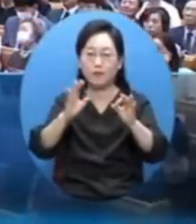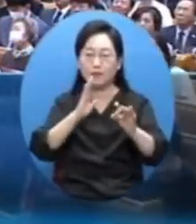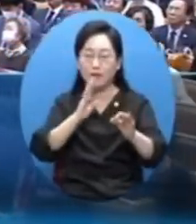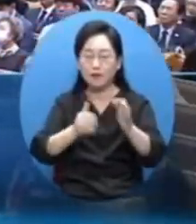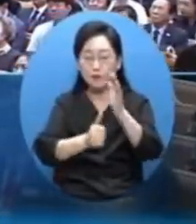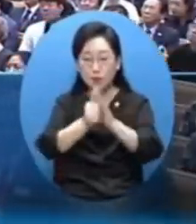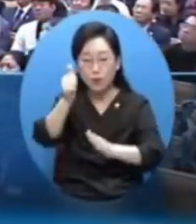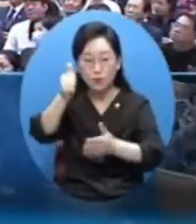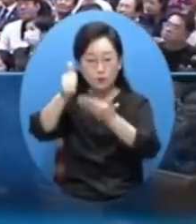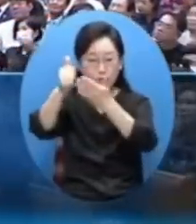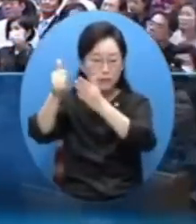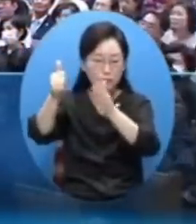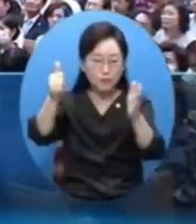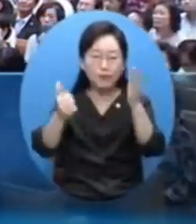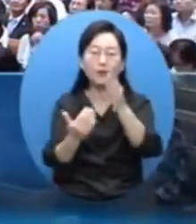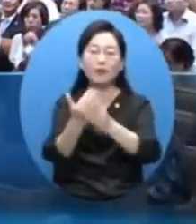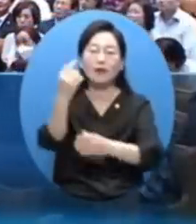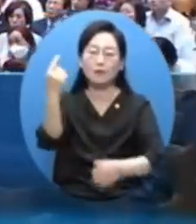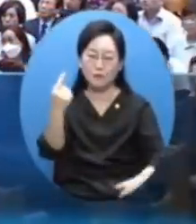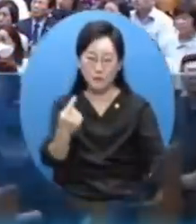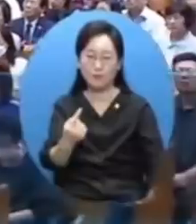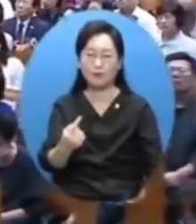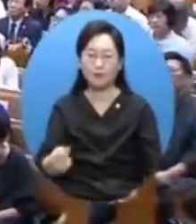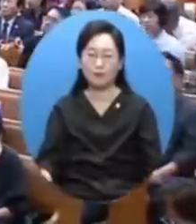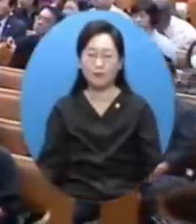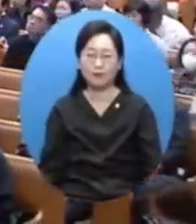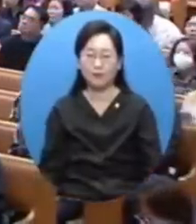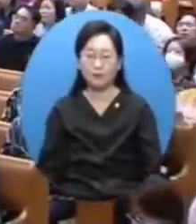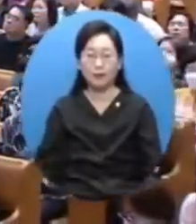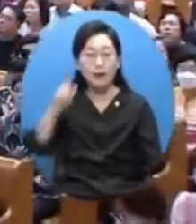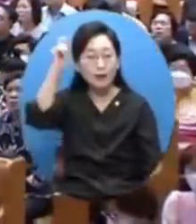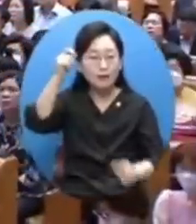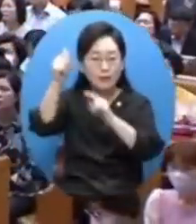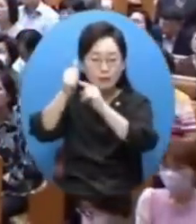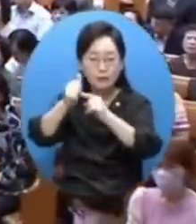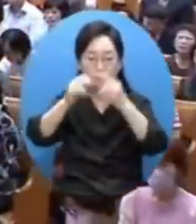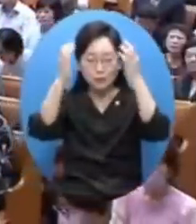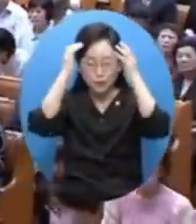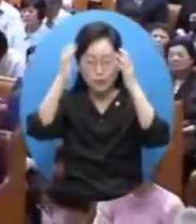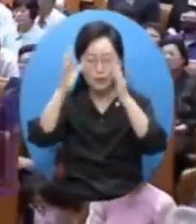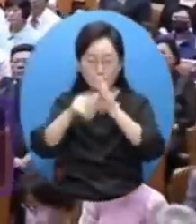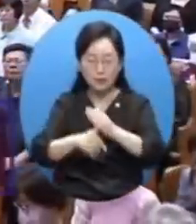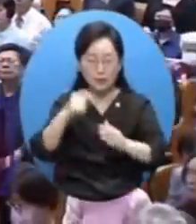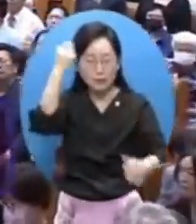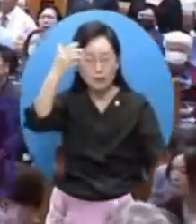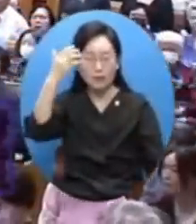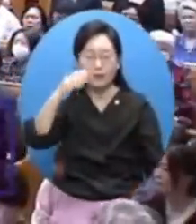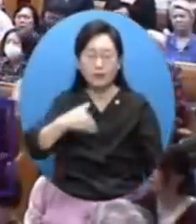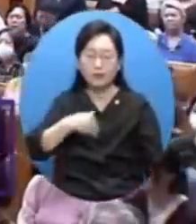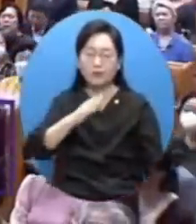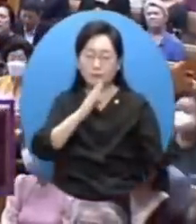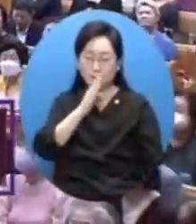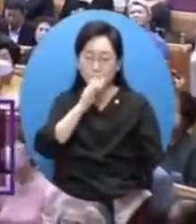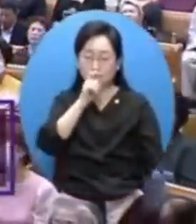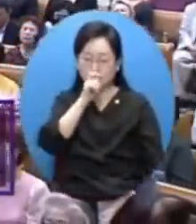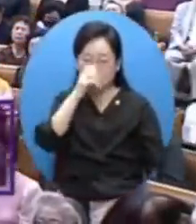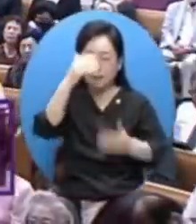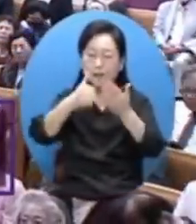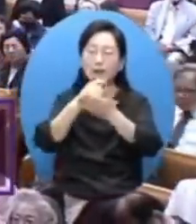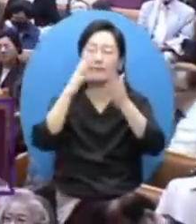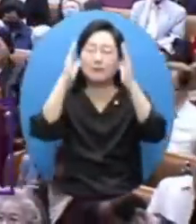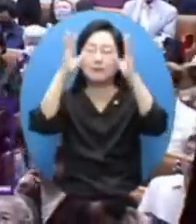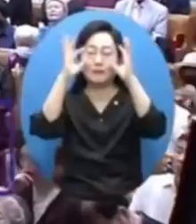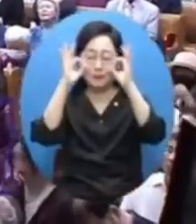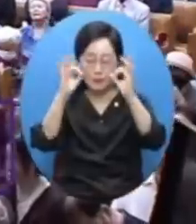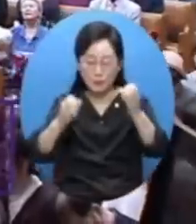그로부터 나오는도다 다윗은 고난 가운데 나의 영혼이 잠잠히 하나님만 바라봅니다 이와